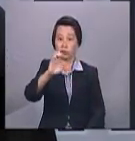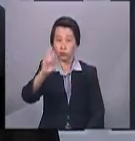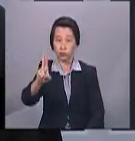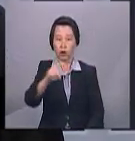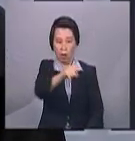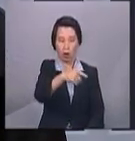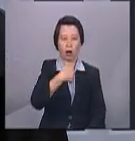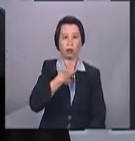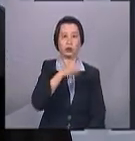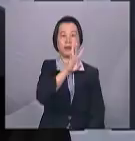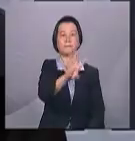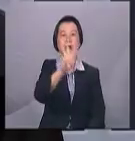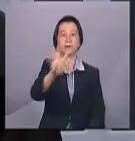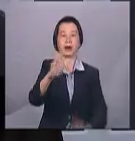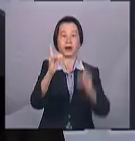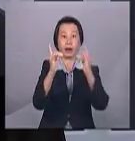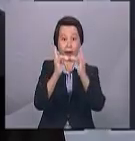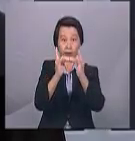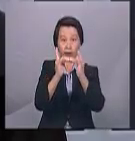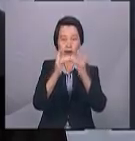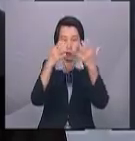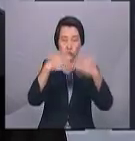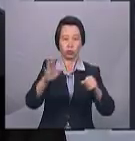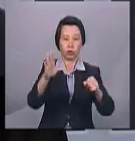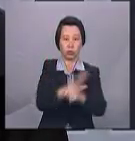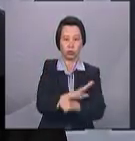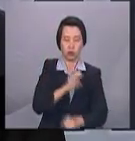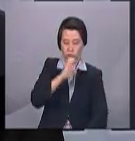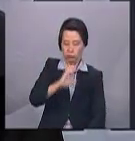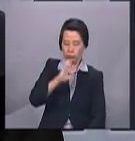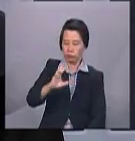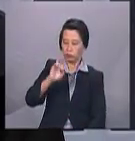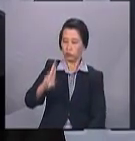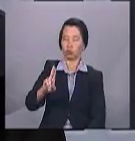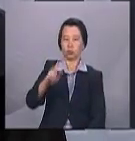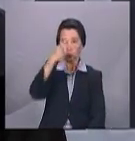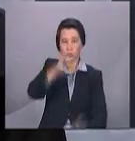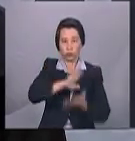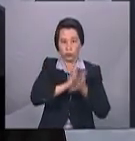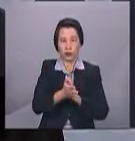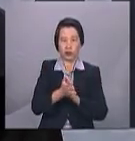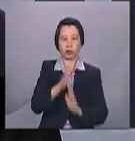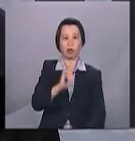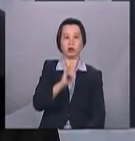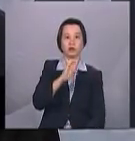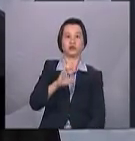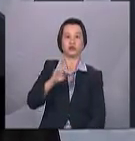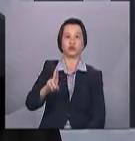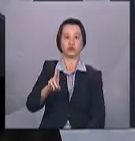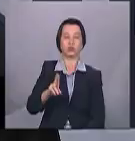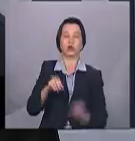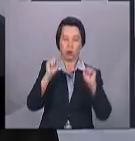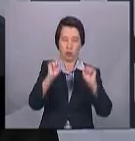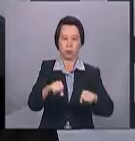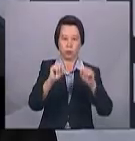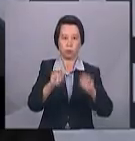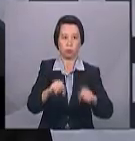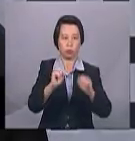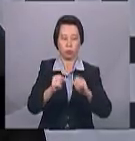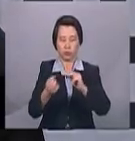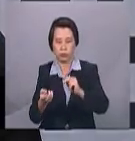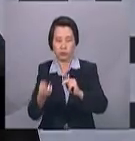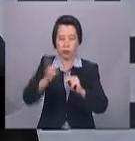ICU. Tetapi kita telah gunakan CCU untuk dijadikan ICU dan kita boleh juga